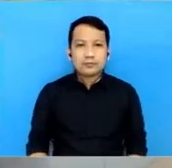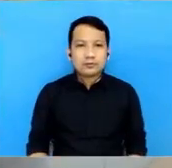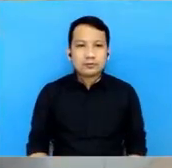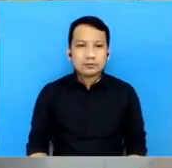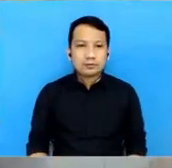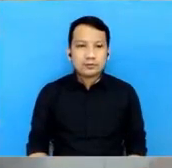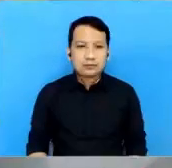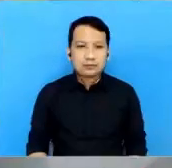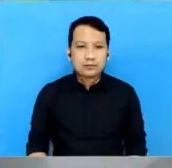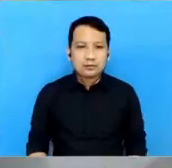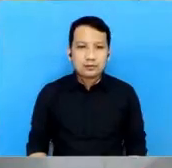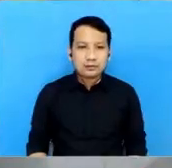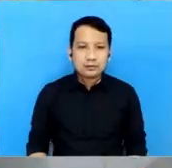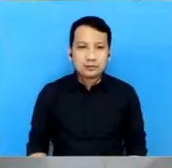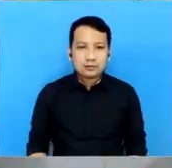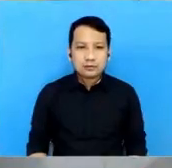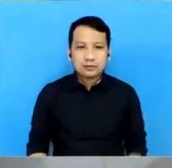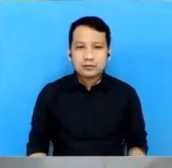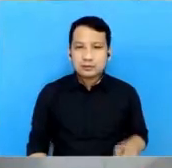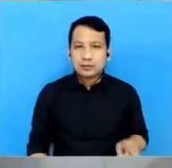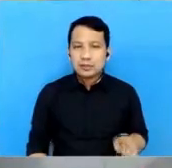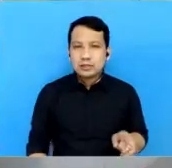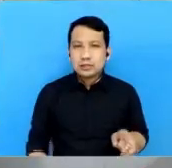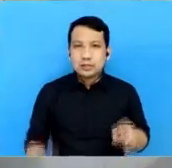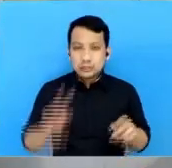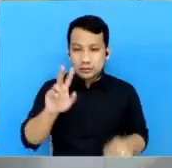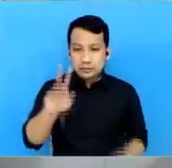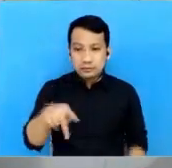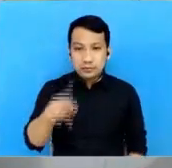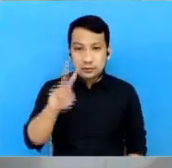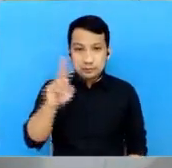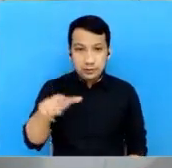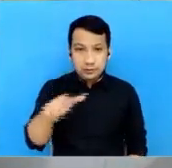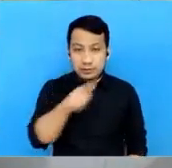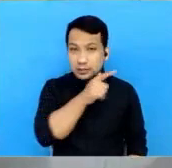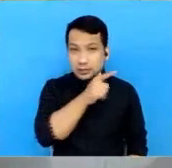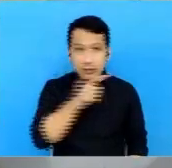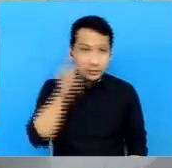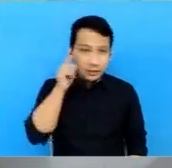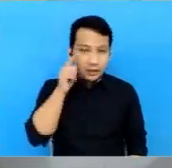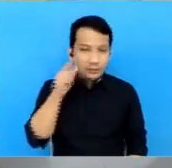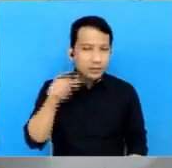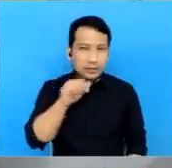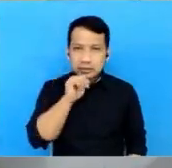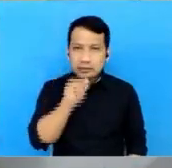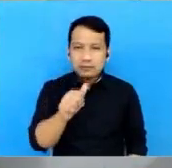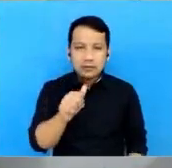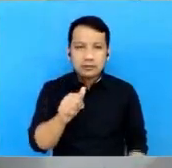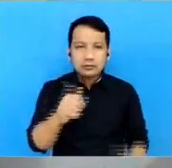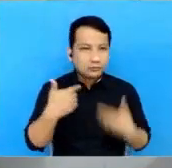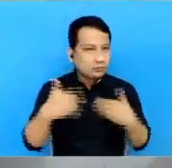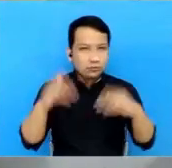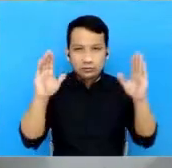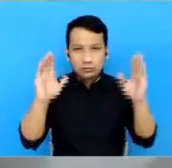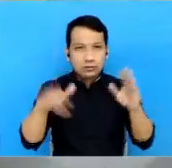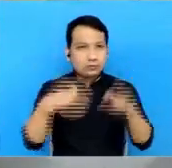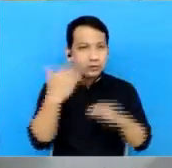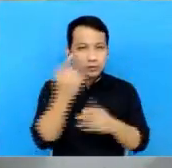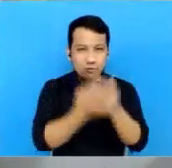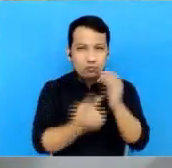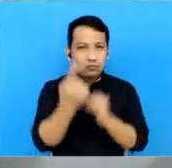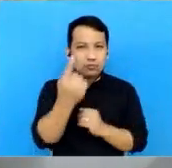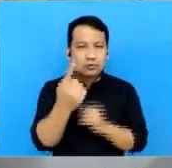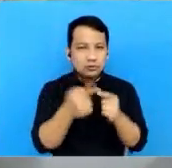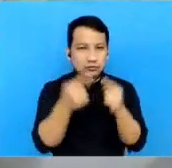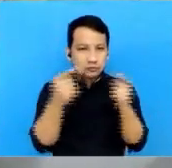Never say die pa rin daw si Vice President Leni Robredo sa ideyang pagkaisahin ang oposisyon para sa susunod na eleksyon. Kaya plano